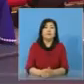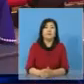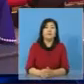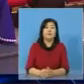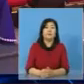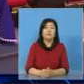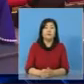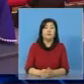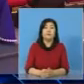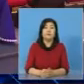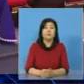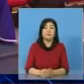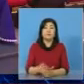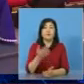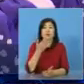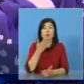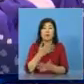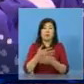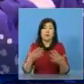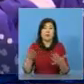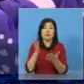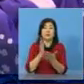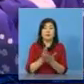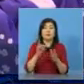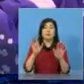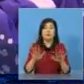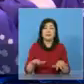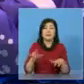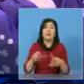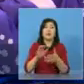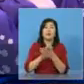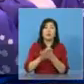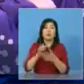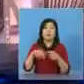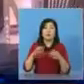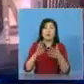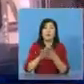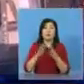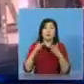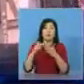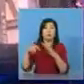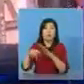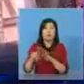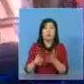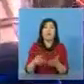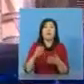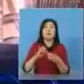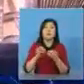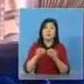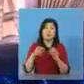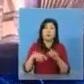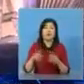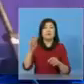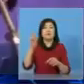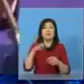Қазақстан 130-дан астам ұлтпен ұлыс қоныстаған құтты мекен. Ұлттар достығы мен мәдени шежіреге толы шараларда сол себепті жиі